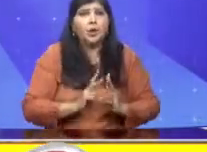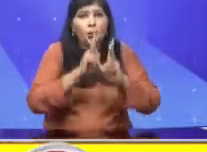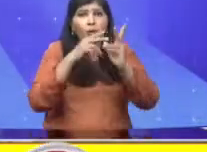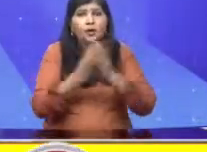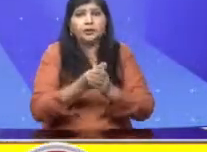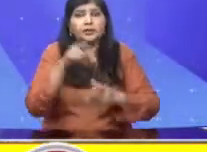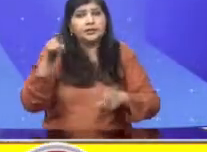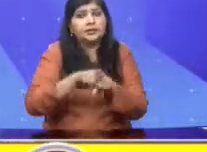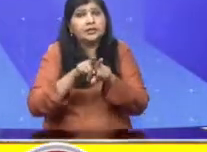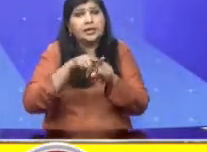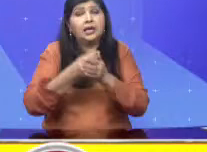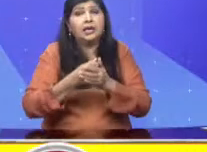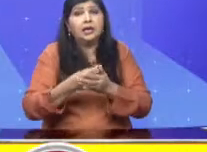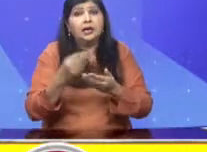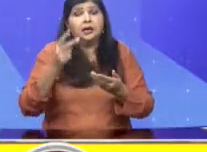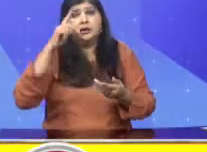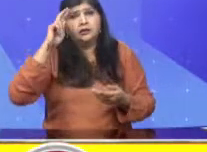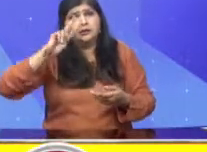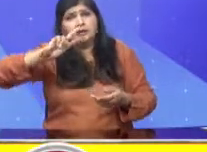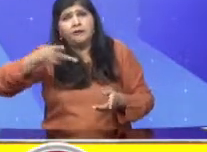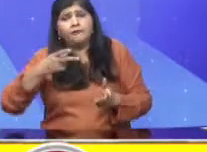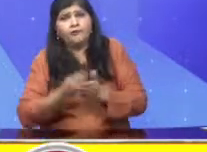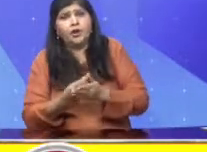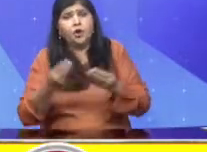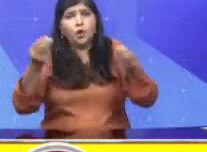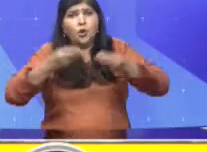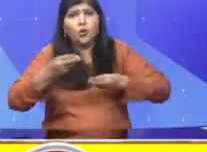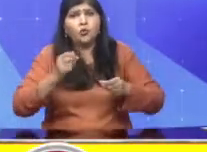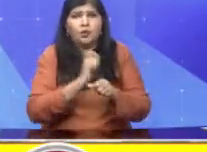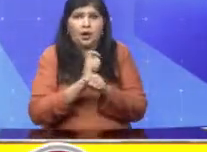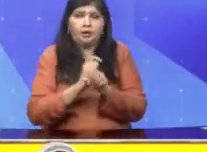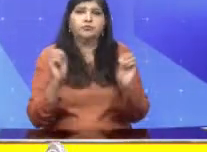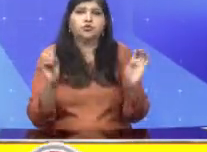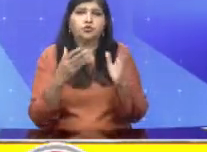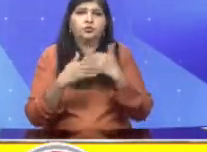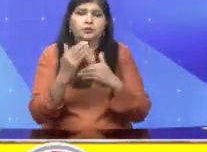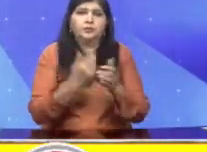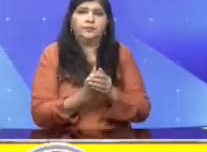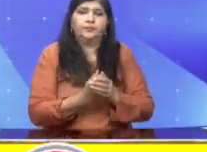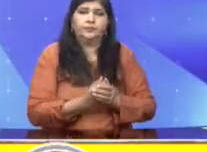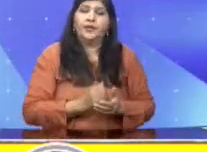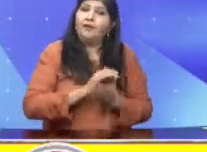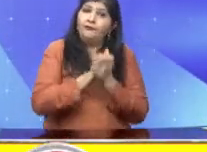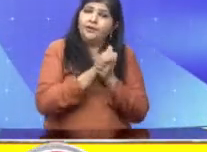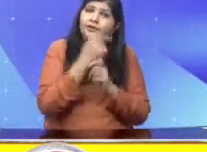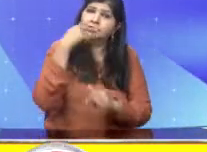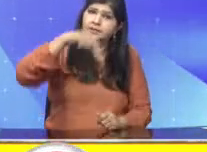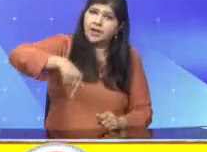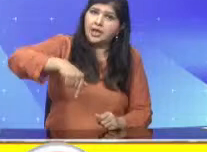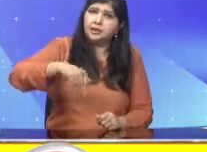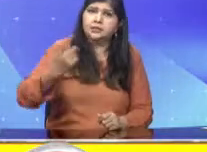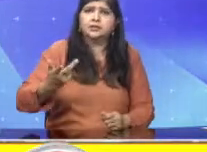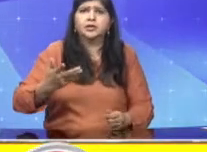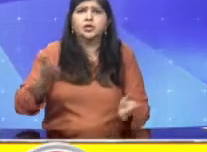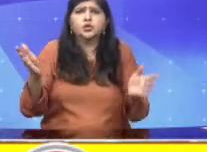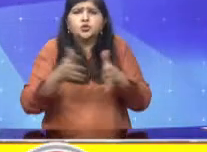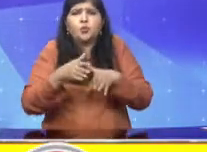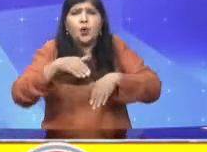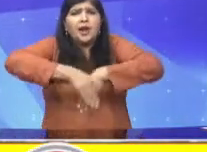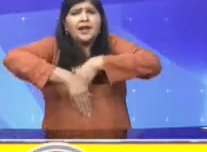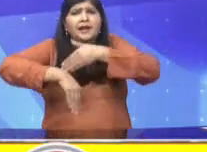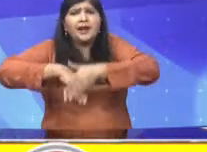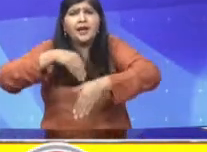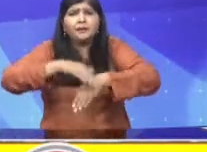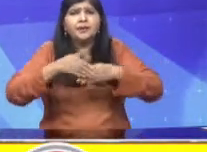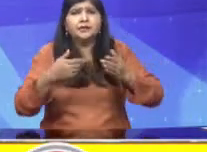जोनोंने कुछ अलग और नया करके दिखाया है। साथियों हमारे आदिवासी समुदाय में